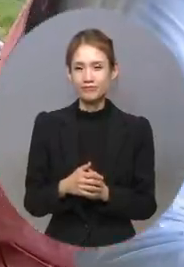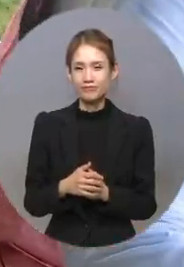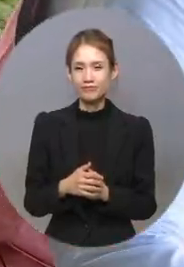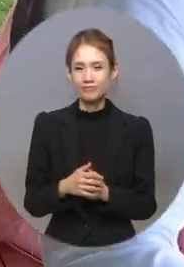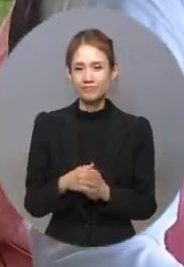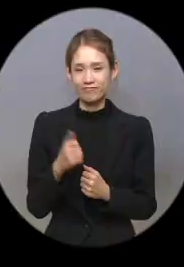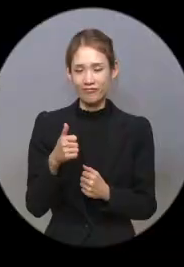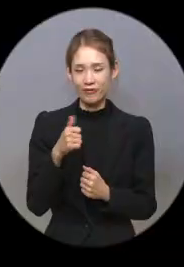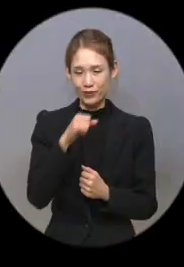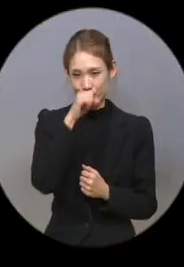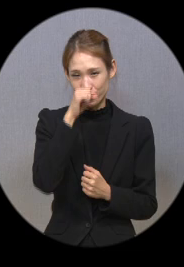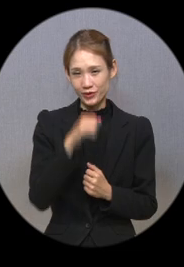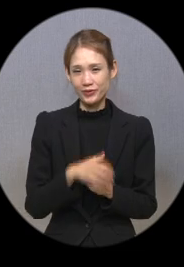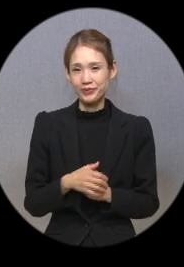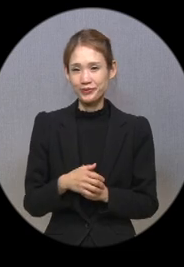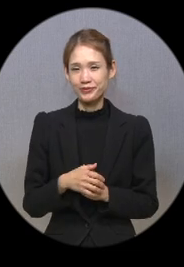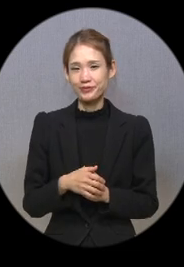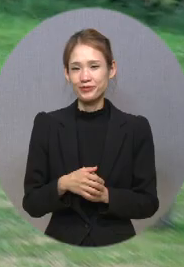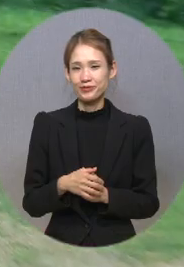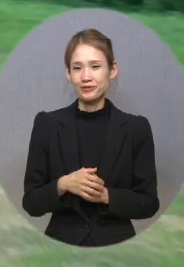그치?